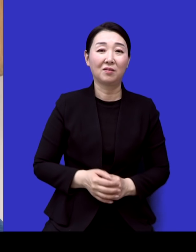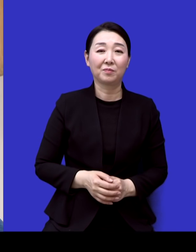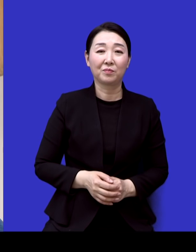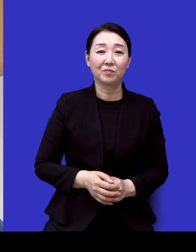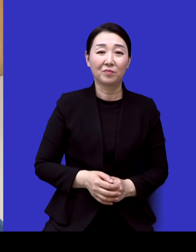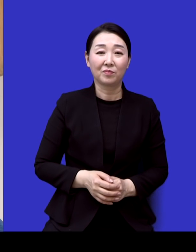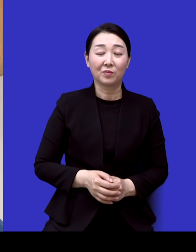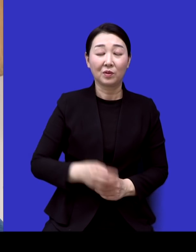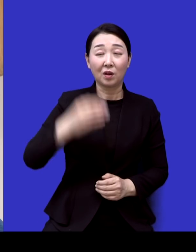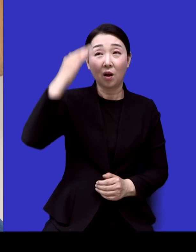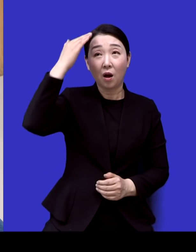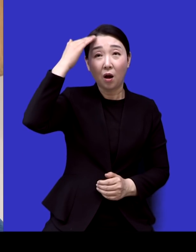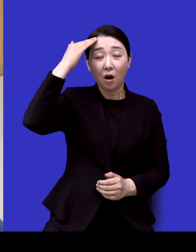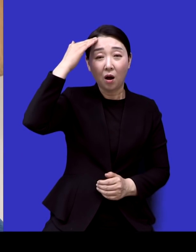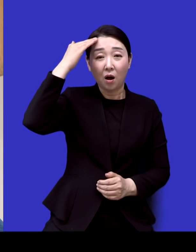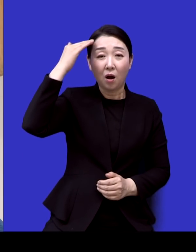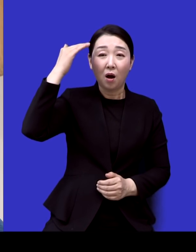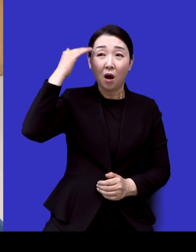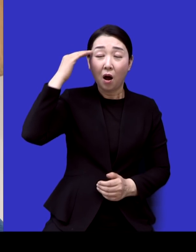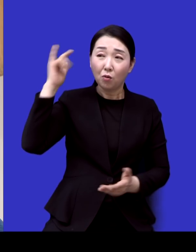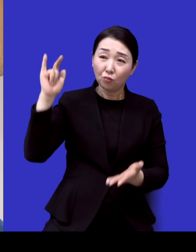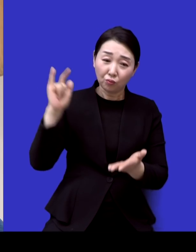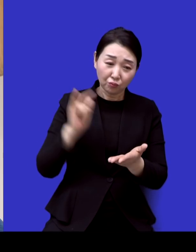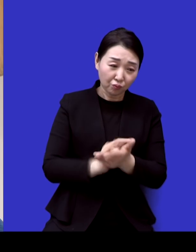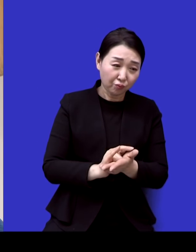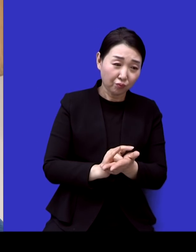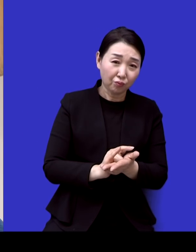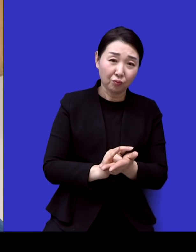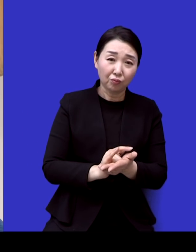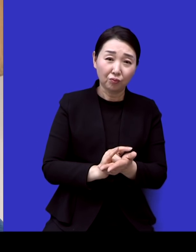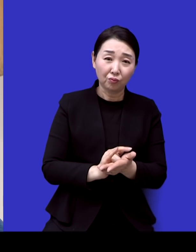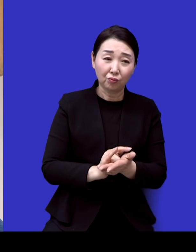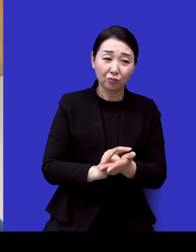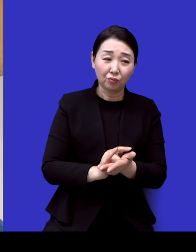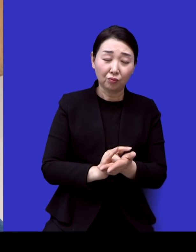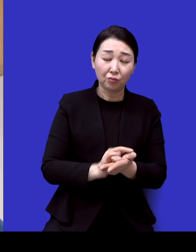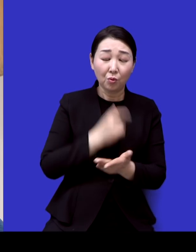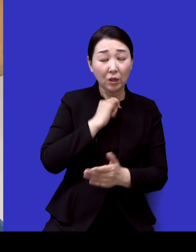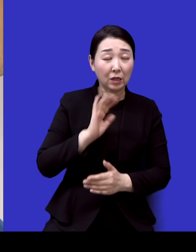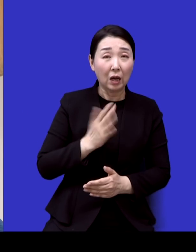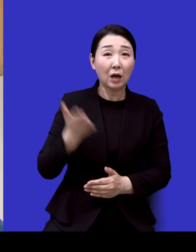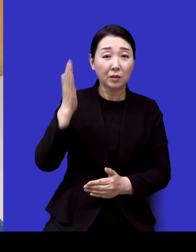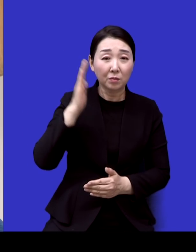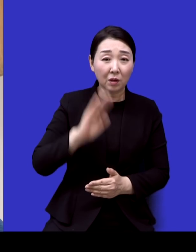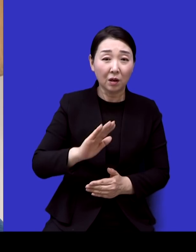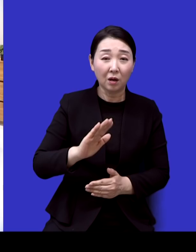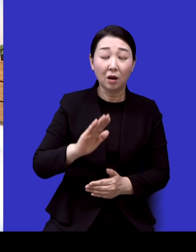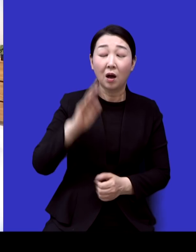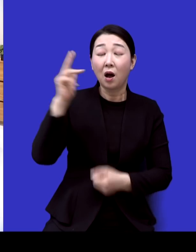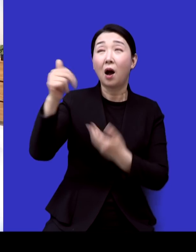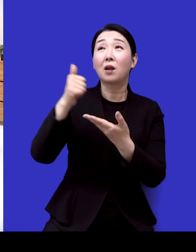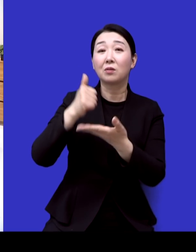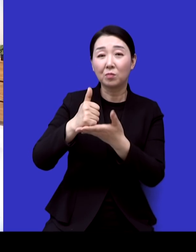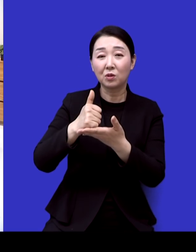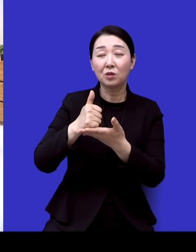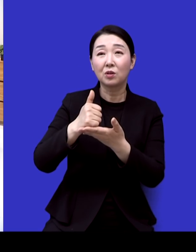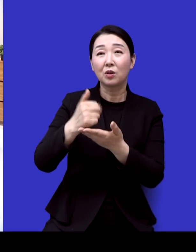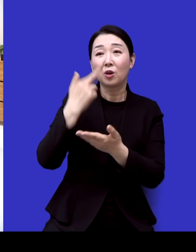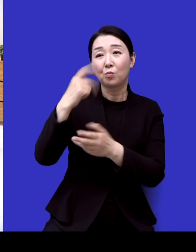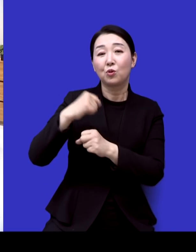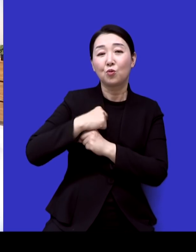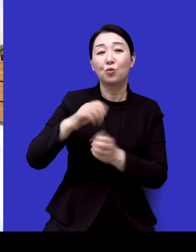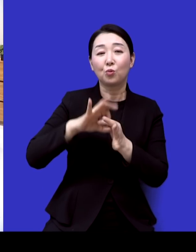별로 돌아가기 원하는 한국이었는데 멱살을 잡고 하나님께서 미군을 통해서 다시 한국으로 보내신